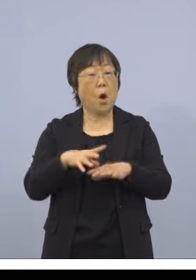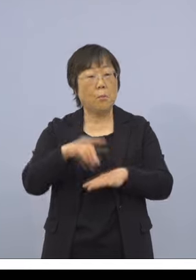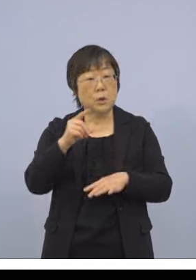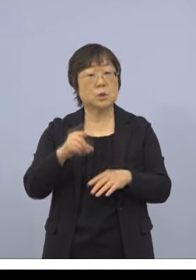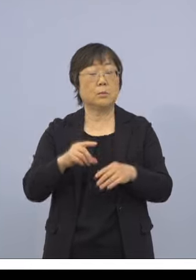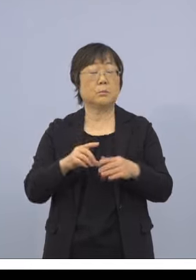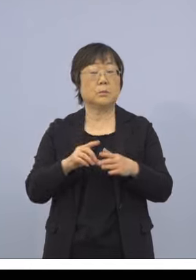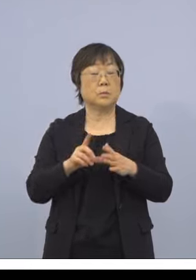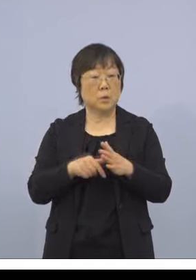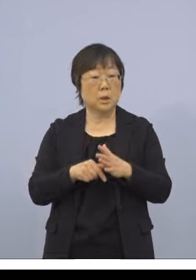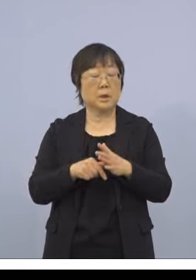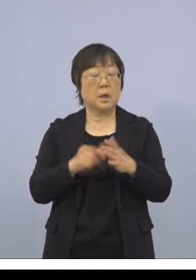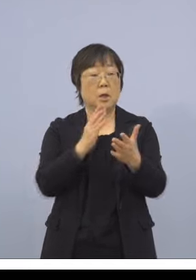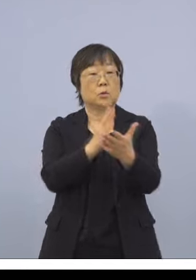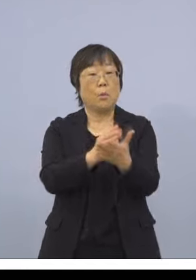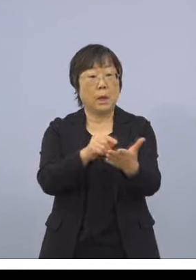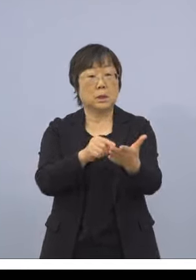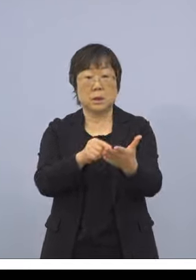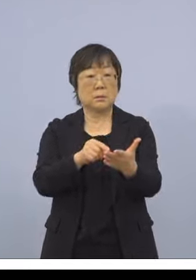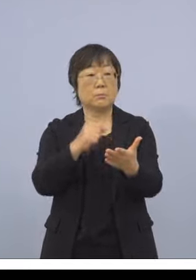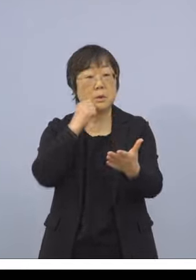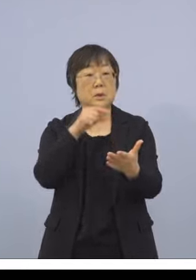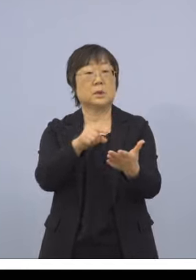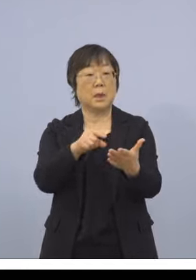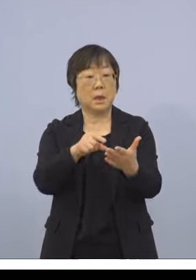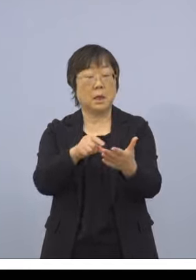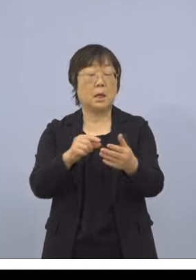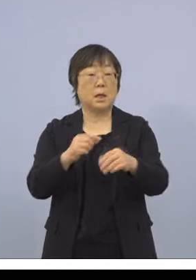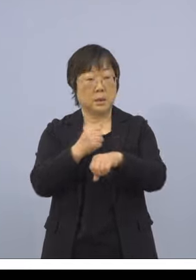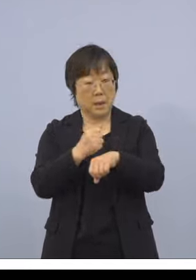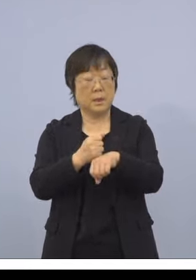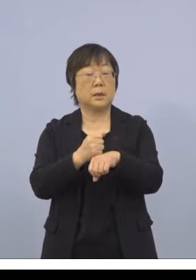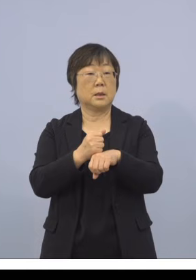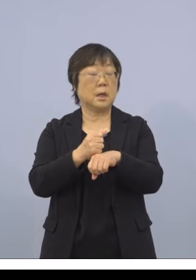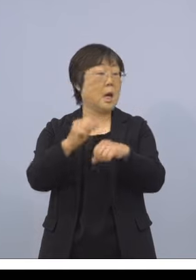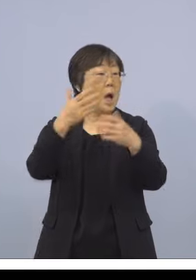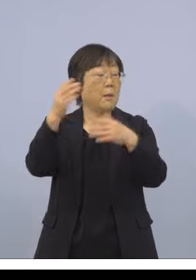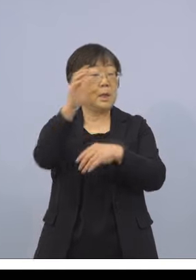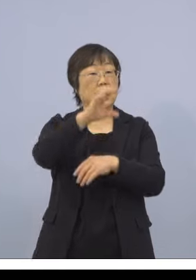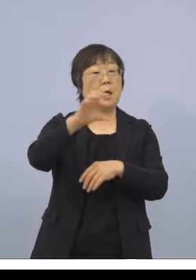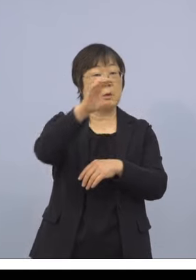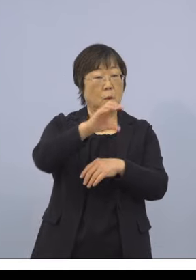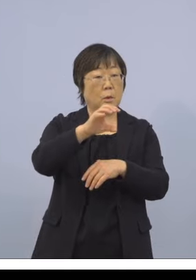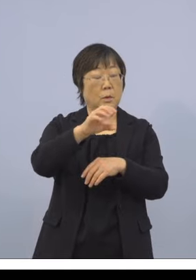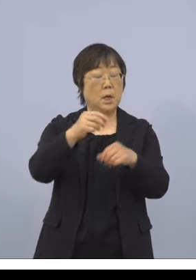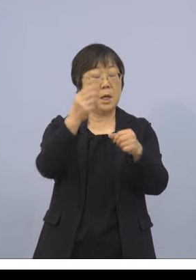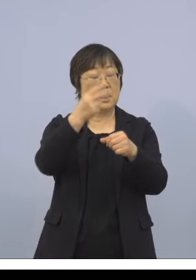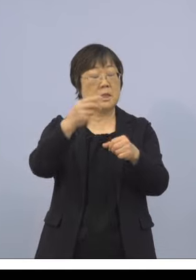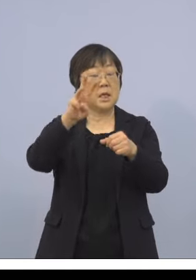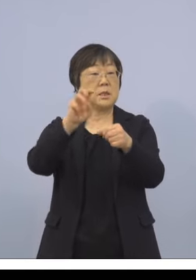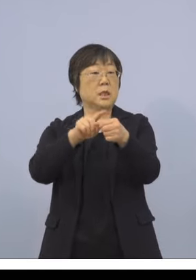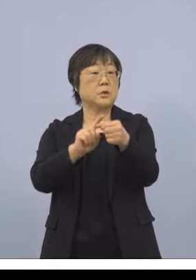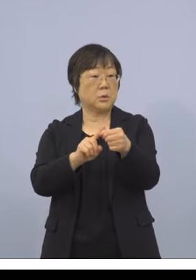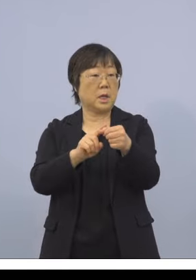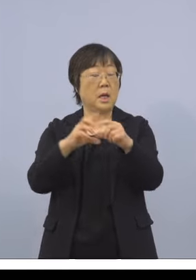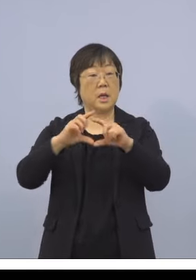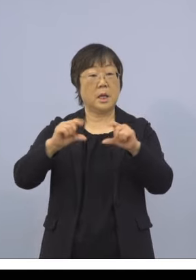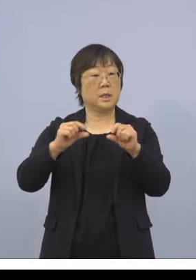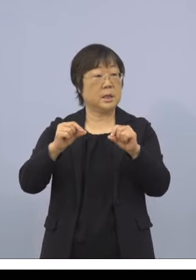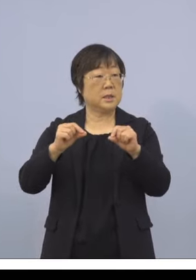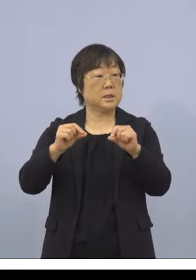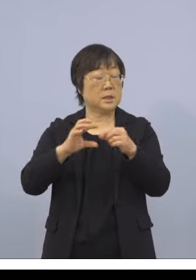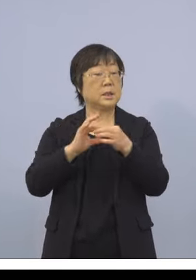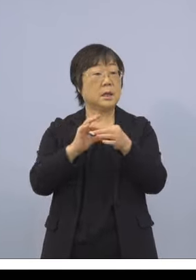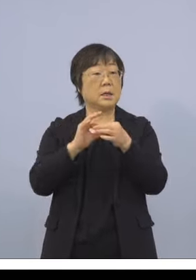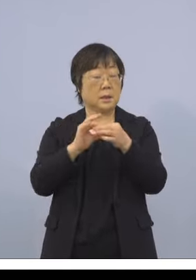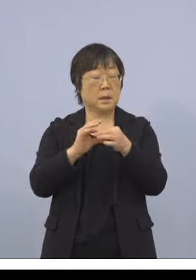が停止されれば大変なことになると。アメリカ、ヨーロッパは2030年までにですね、電池関係の